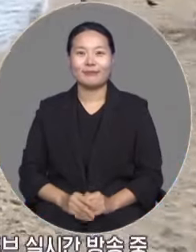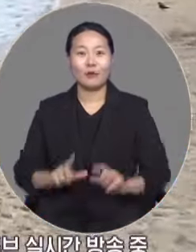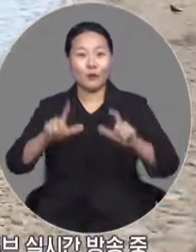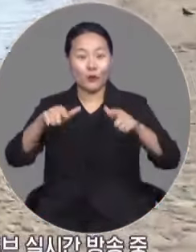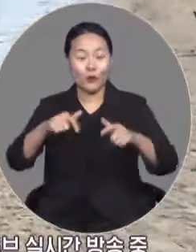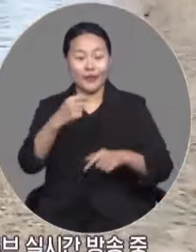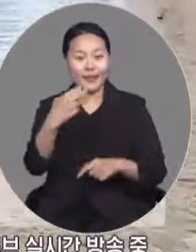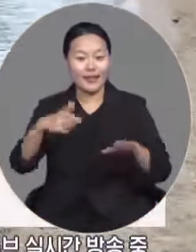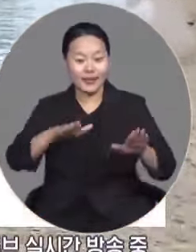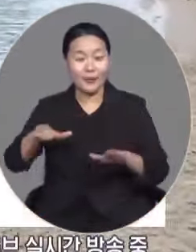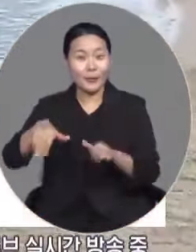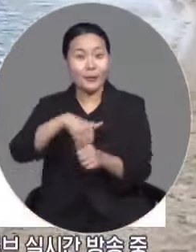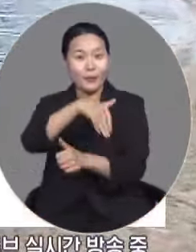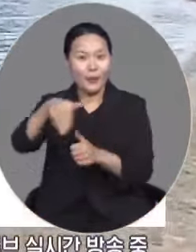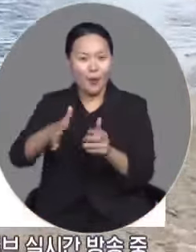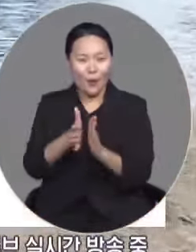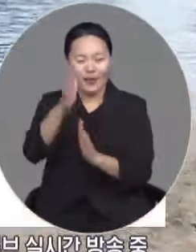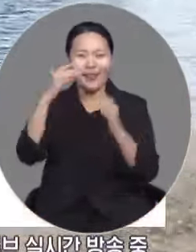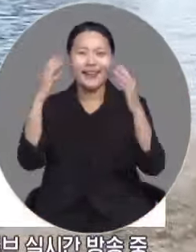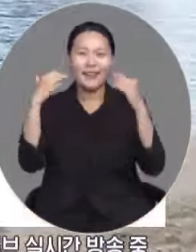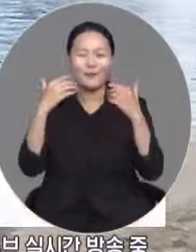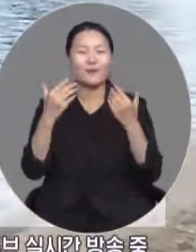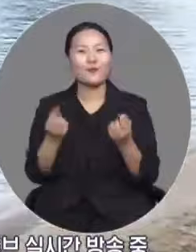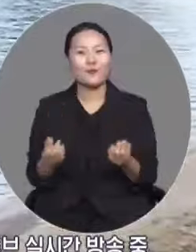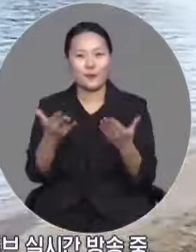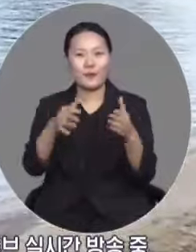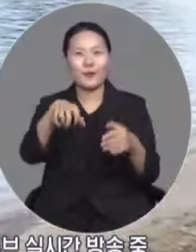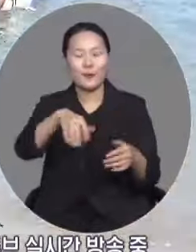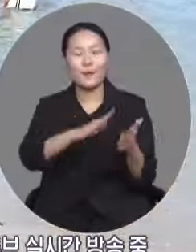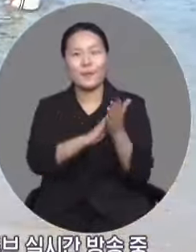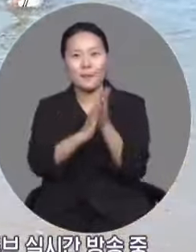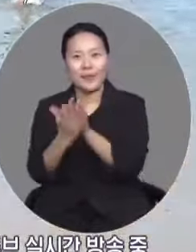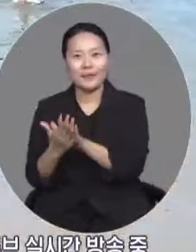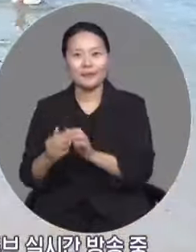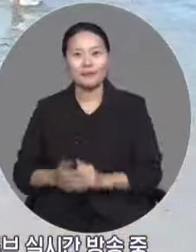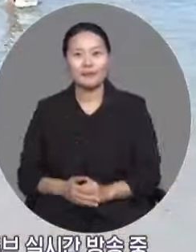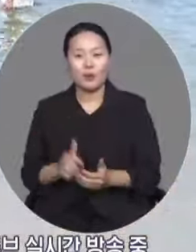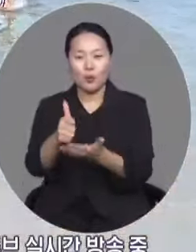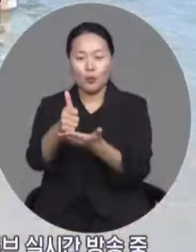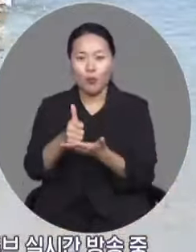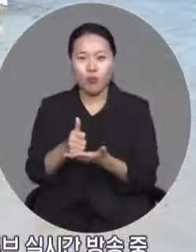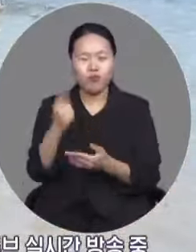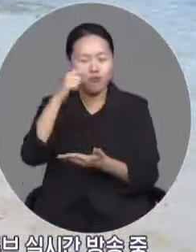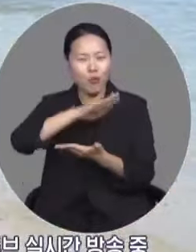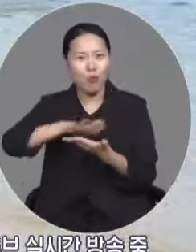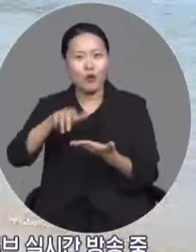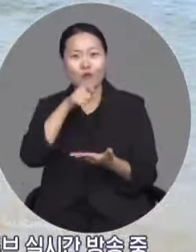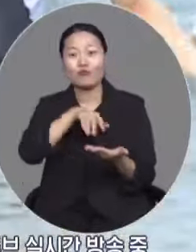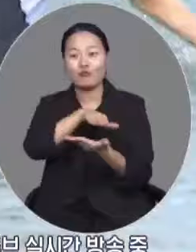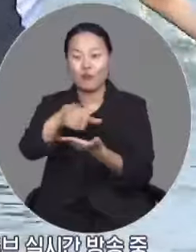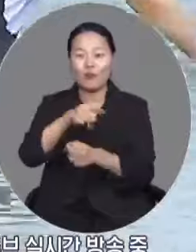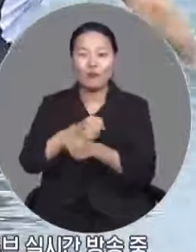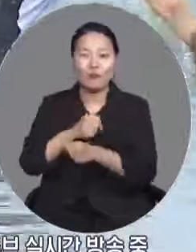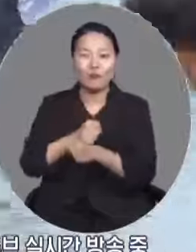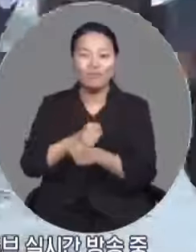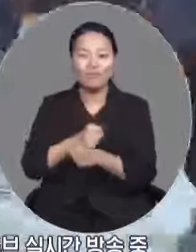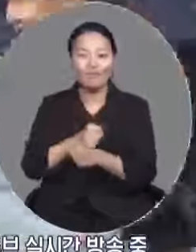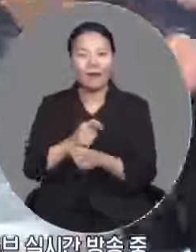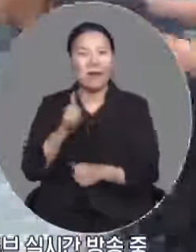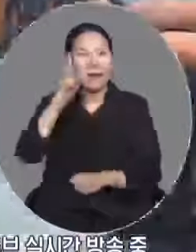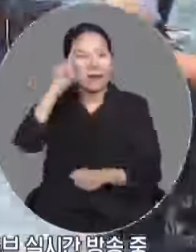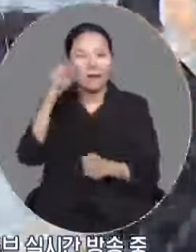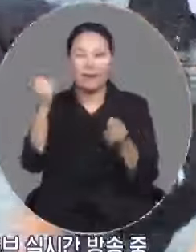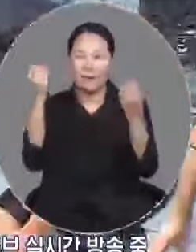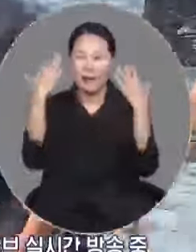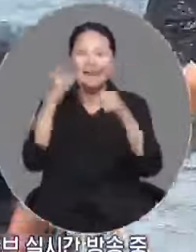동구 일산해수욕장이 화려한 여름 축제장으로 변신했습니다. 피서객들은 시원한 물놀이를 즐기며 일상의